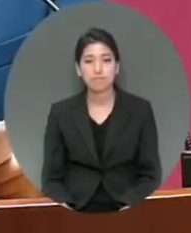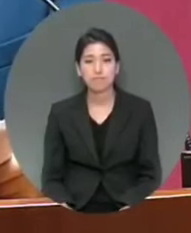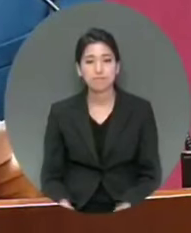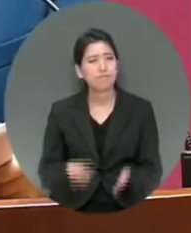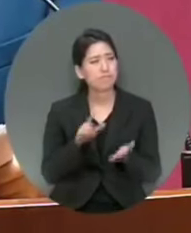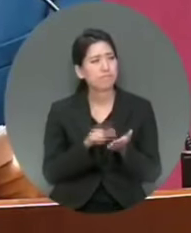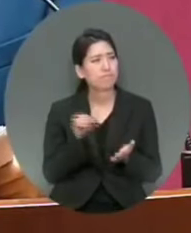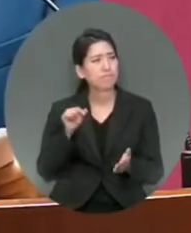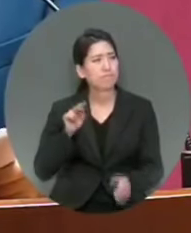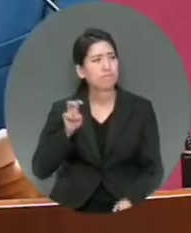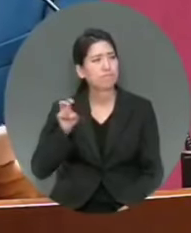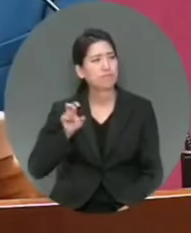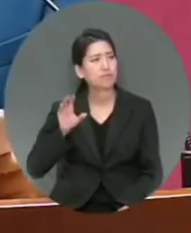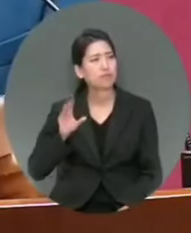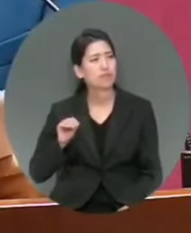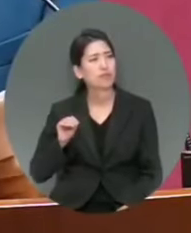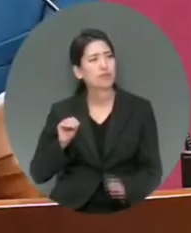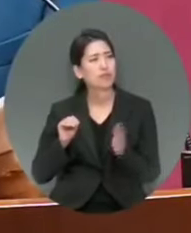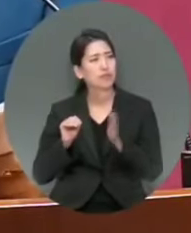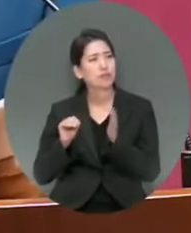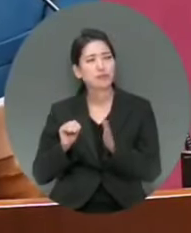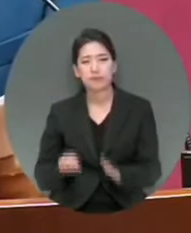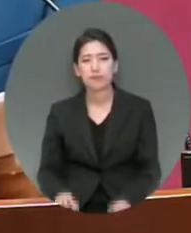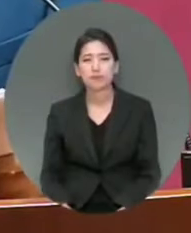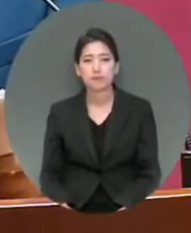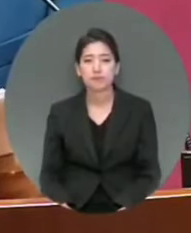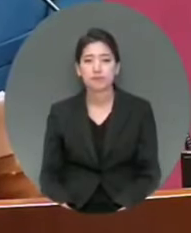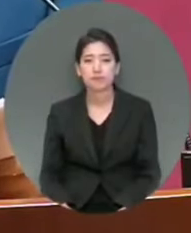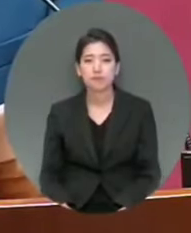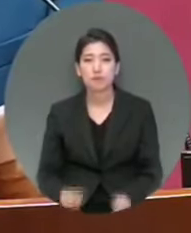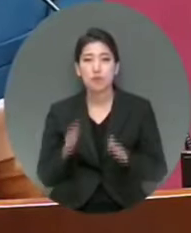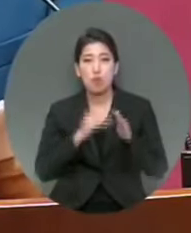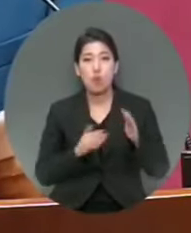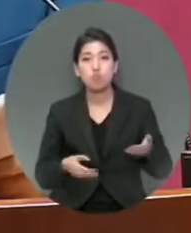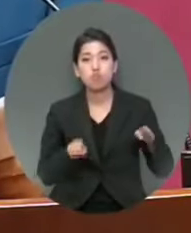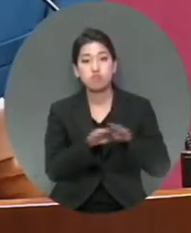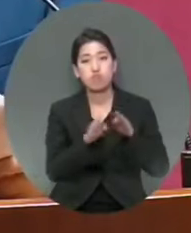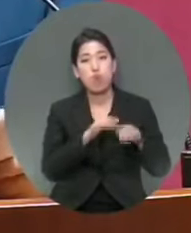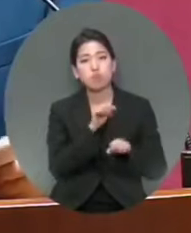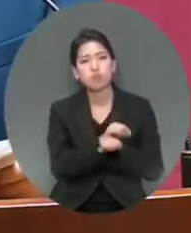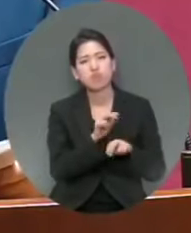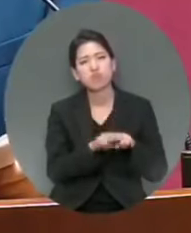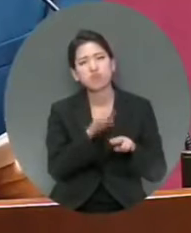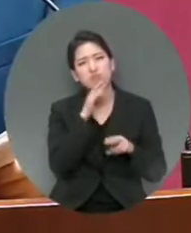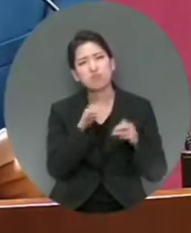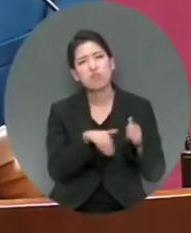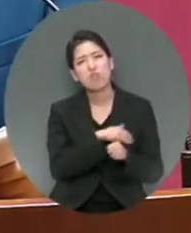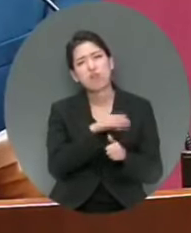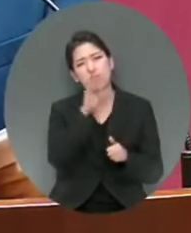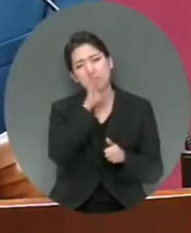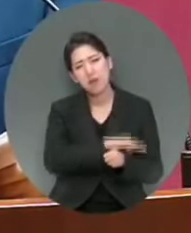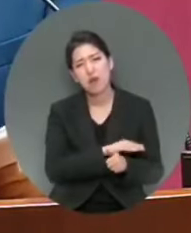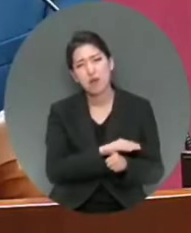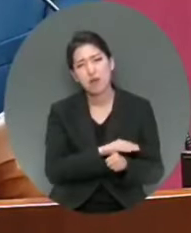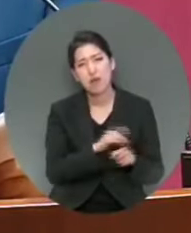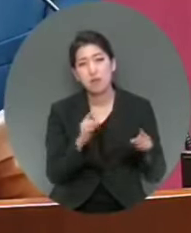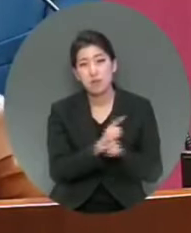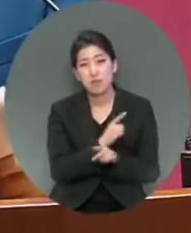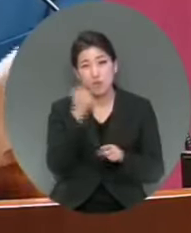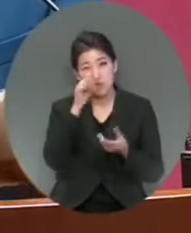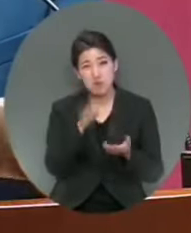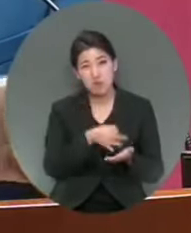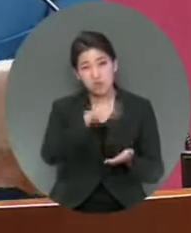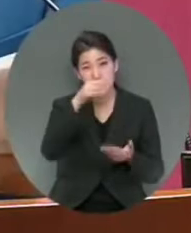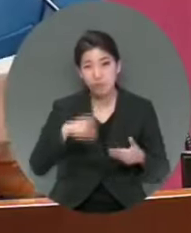대략 20만 정도 됩니다. 네. 이 공공부문 공무직의 열악한 처우 개선 필요성에 대해서는 공감을 하십니까? 네.